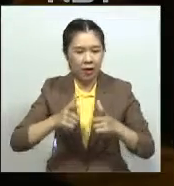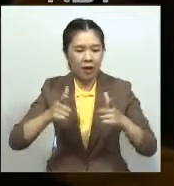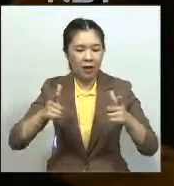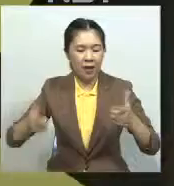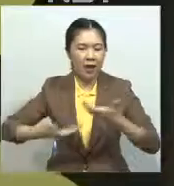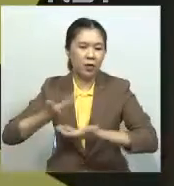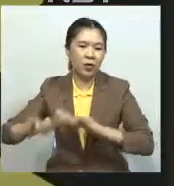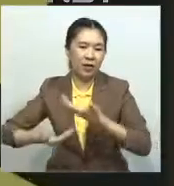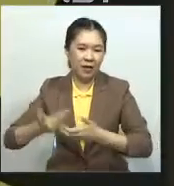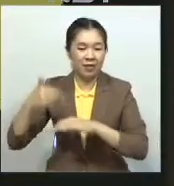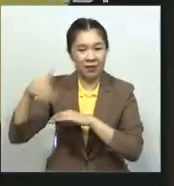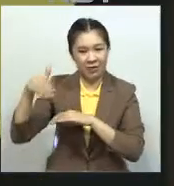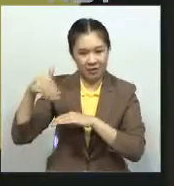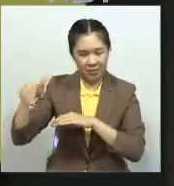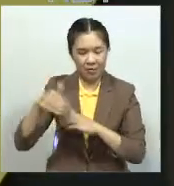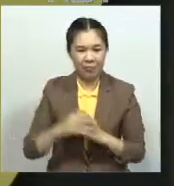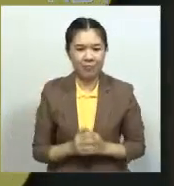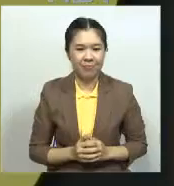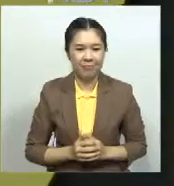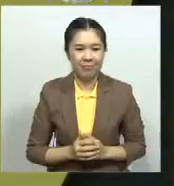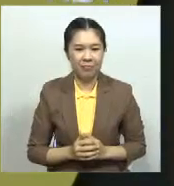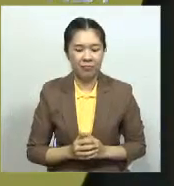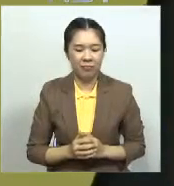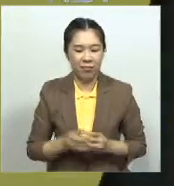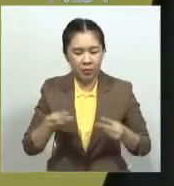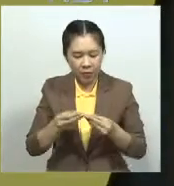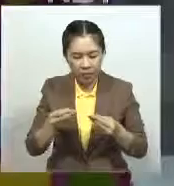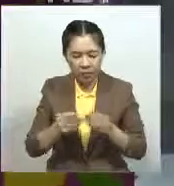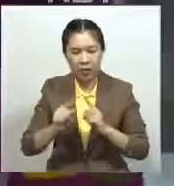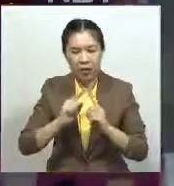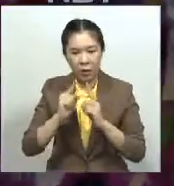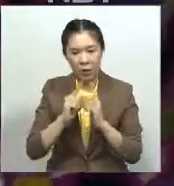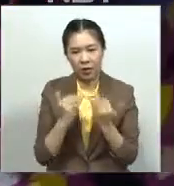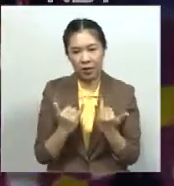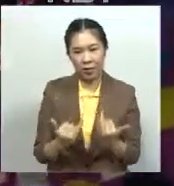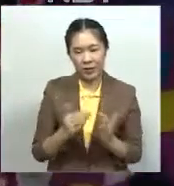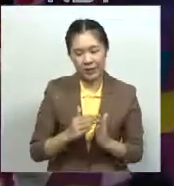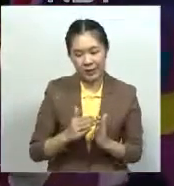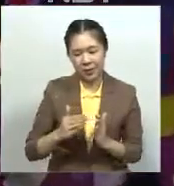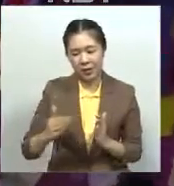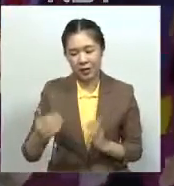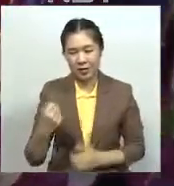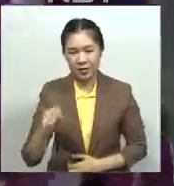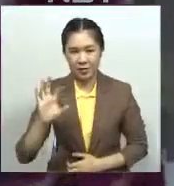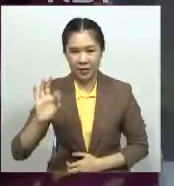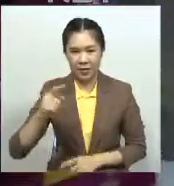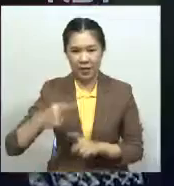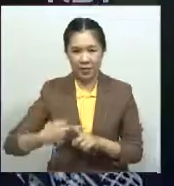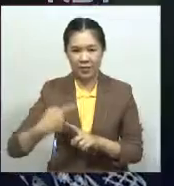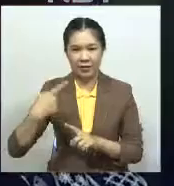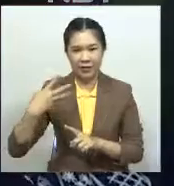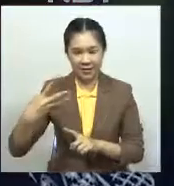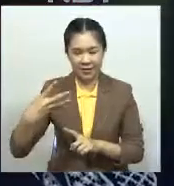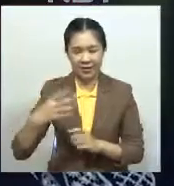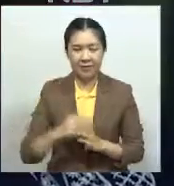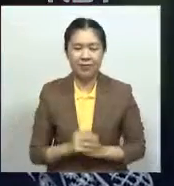ศสำหรับงานสไตล์แบงคอกก็จะเปิดให้เจรจาธุรกิจนะคะตั้งแต่วันนี้ไปจนถึงวันที่19เมษายนจ